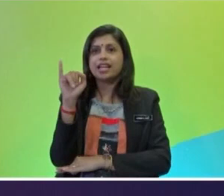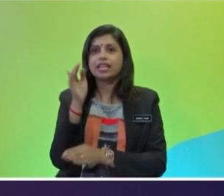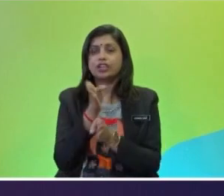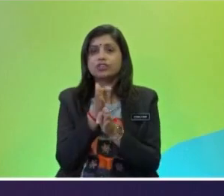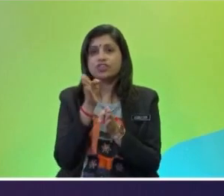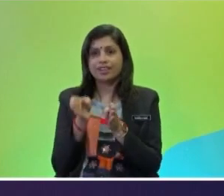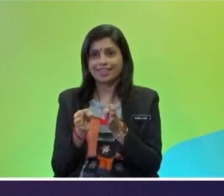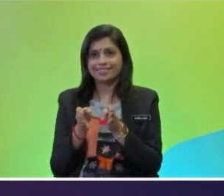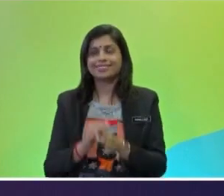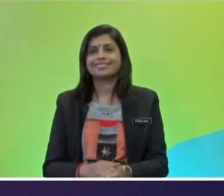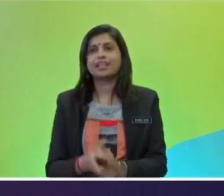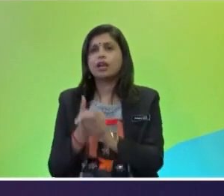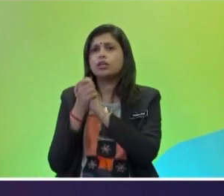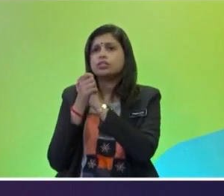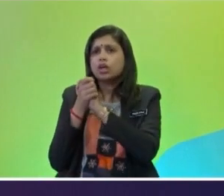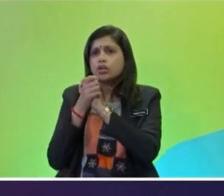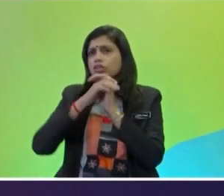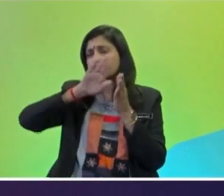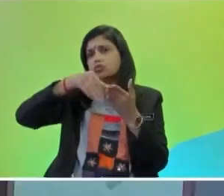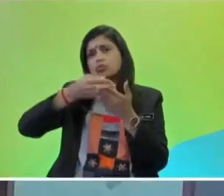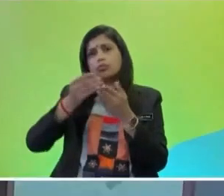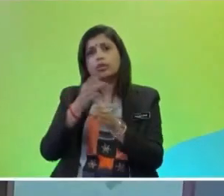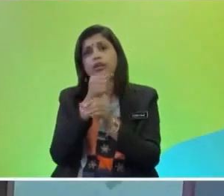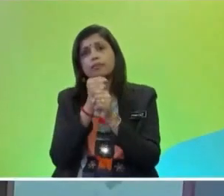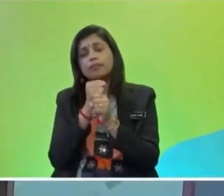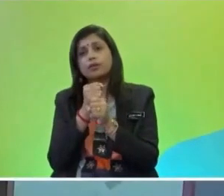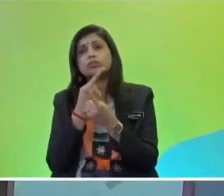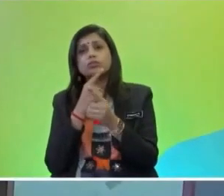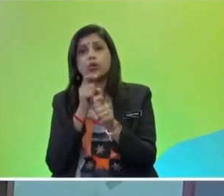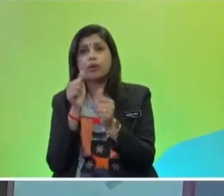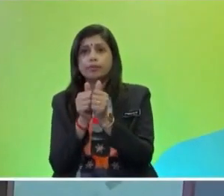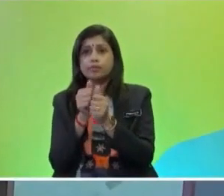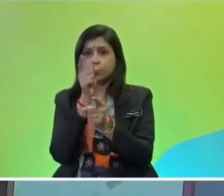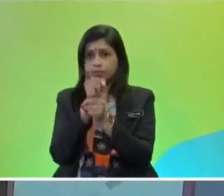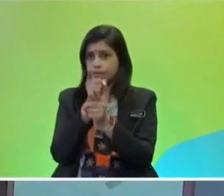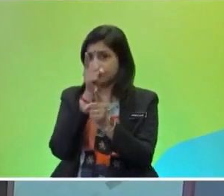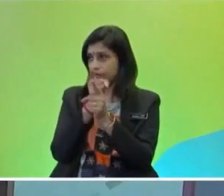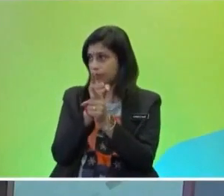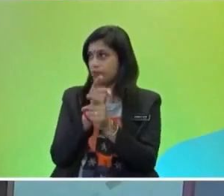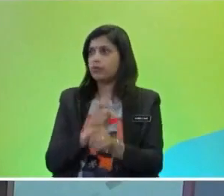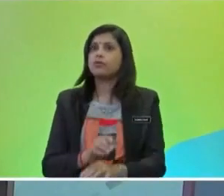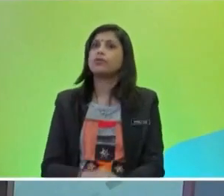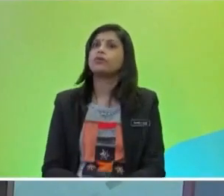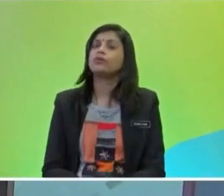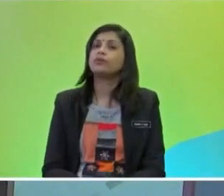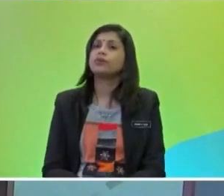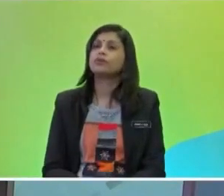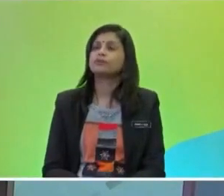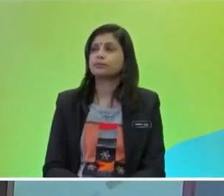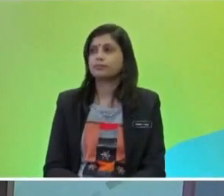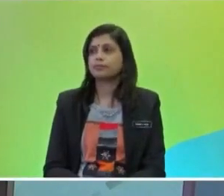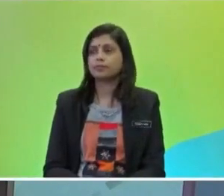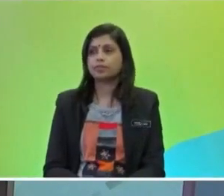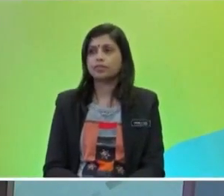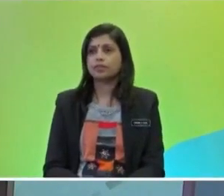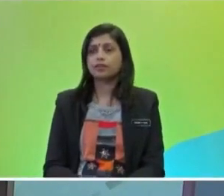menziarahi jiran. Tanya Abang Sean, dapat lagi satu stiker. Lagi satu stiker. Okey, baik. So, maksudnya cara-caranya masih ingat.